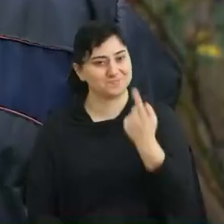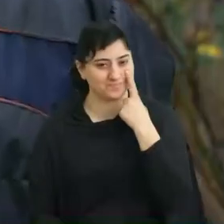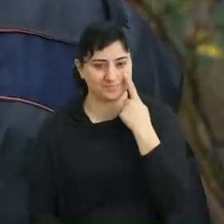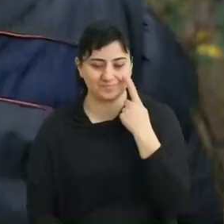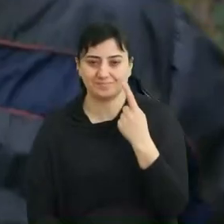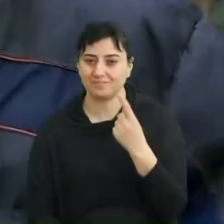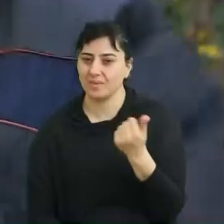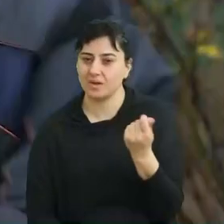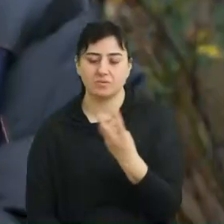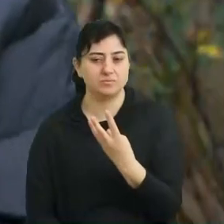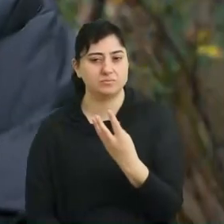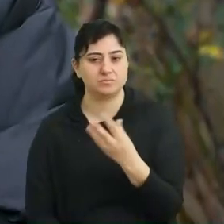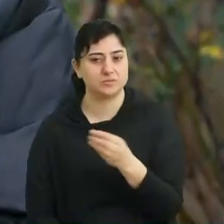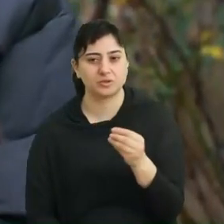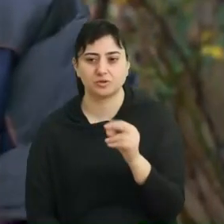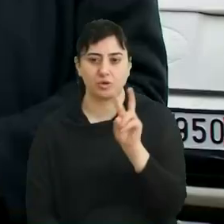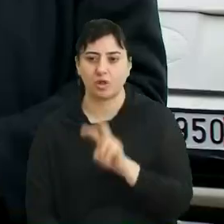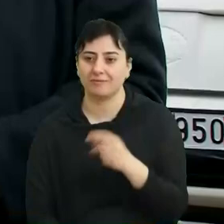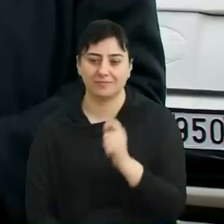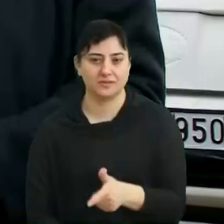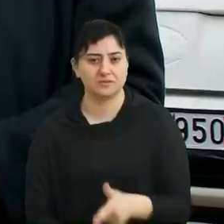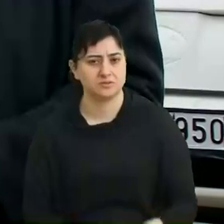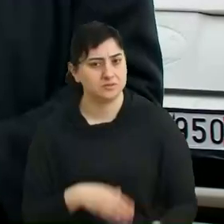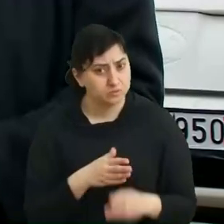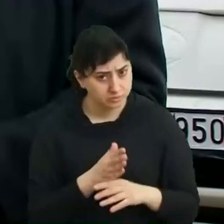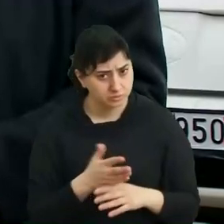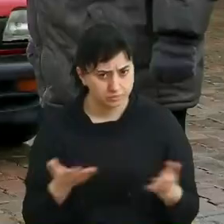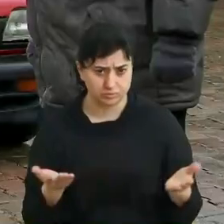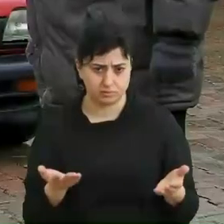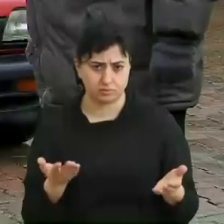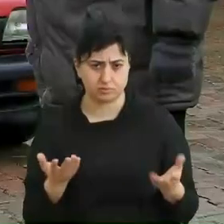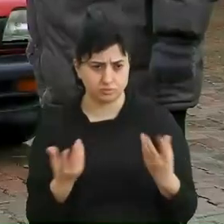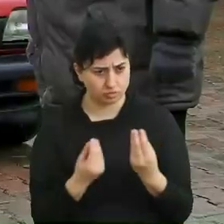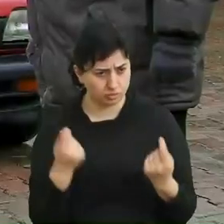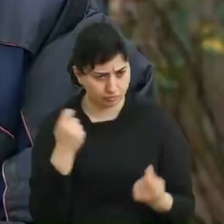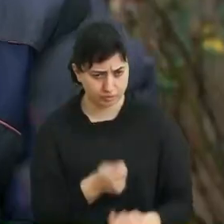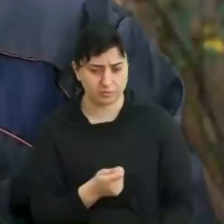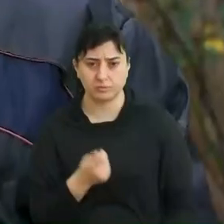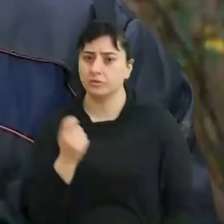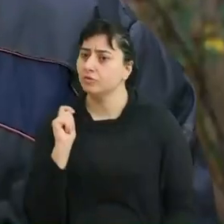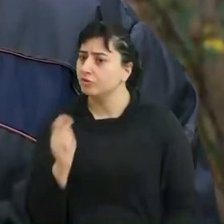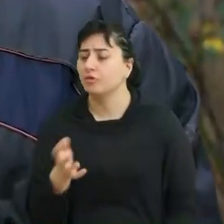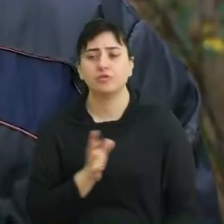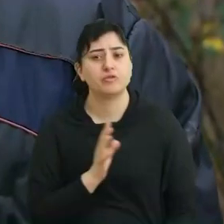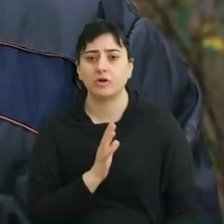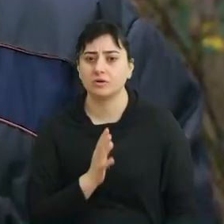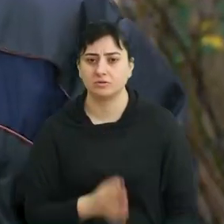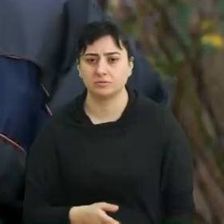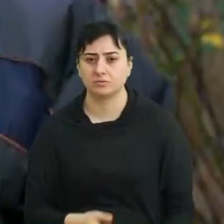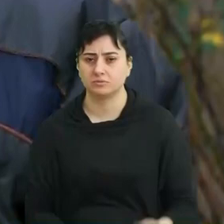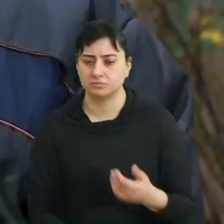ya? En az birkaç milyon dolar verirler ha. Ne diyorsun ya Şükrü Efendi? O kadar verirler mi? Verirler tabii.